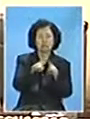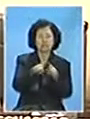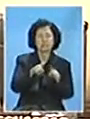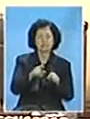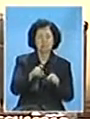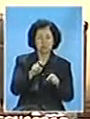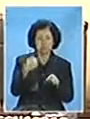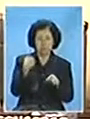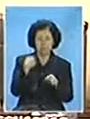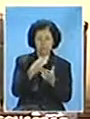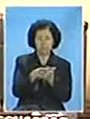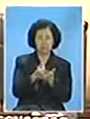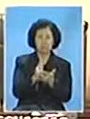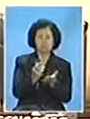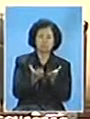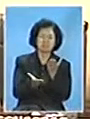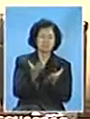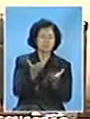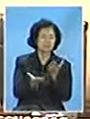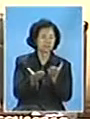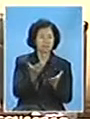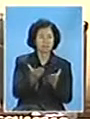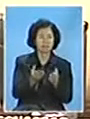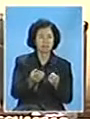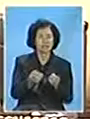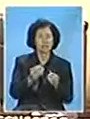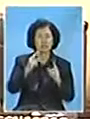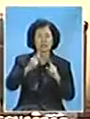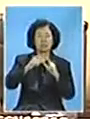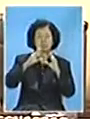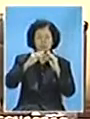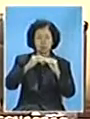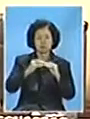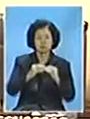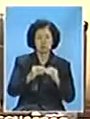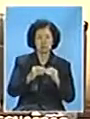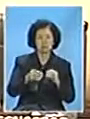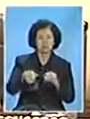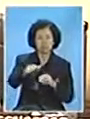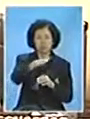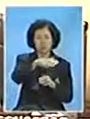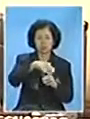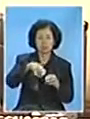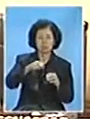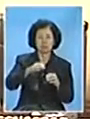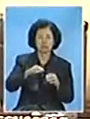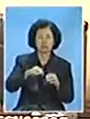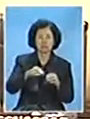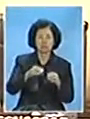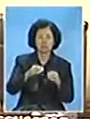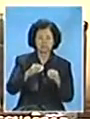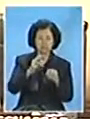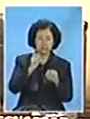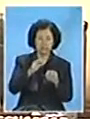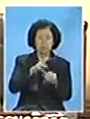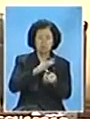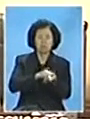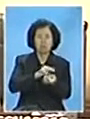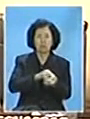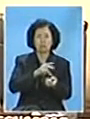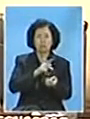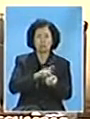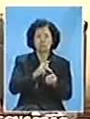ชน์ซึ่งอันนี้ก็แล้วแต่นะแต่จะเรียนว่าในที่ประชุมวันนั้นเราพวกเราเป็นทางพวก ทางแพทย์ทางประกอบวิชาชีพอื่นเป็นคนผลัก